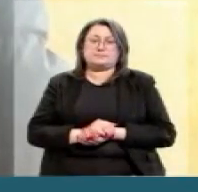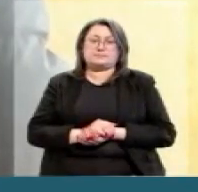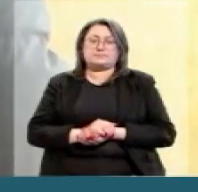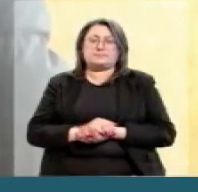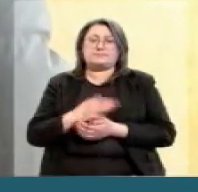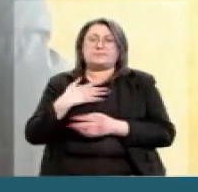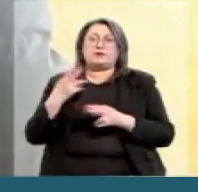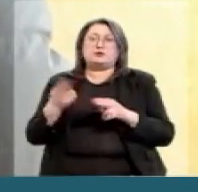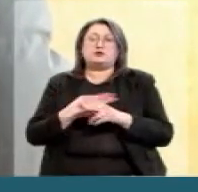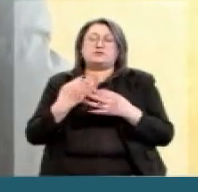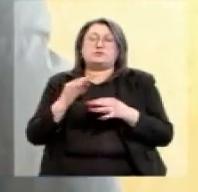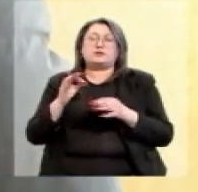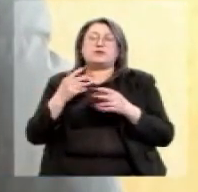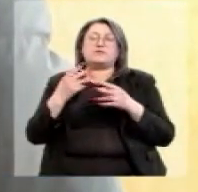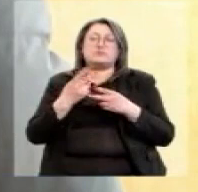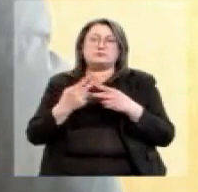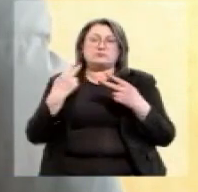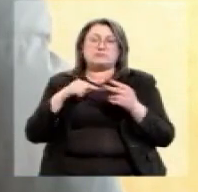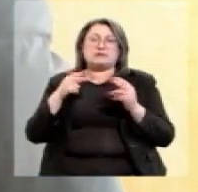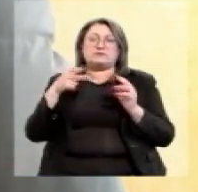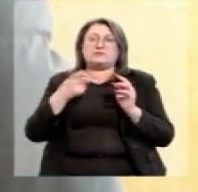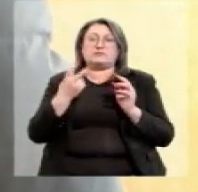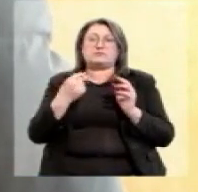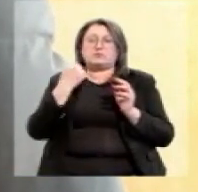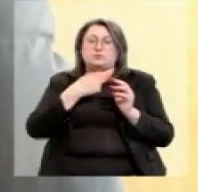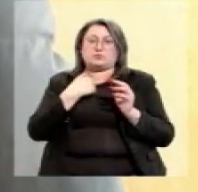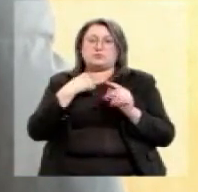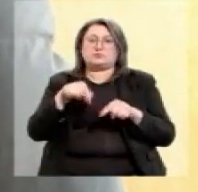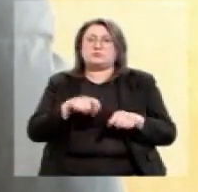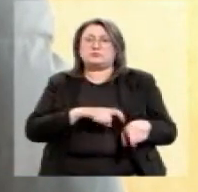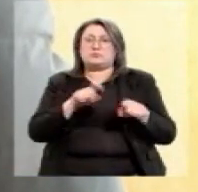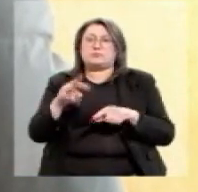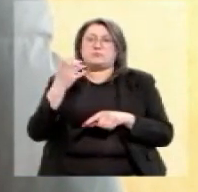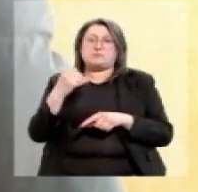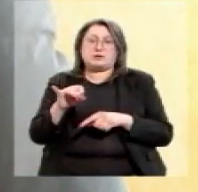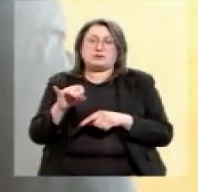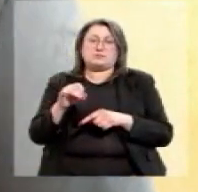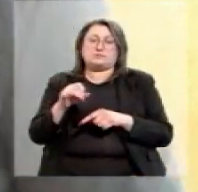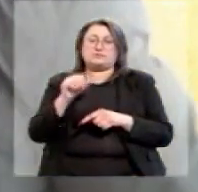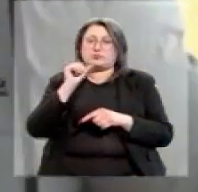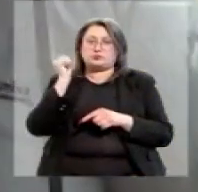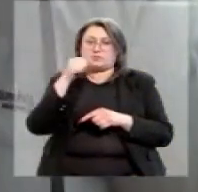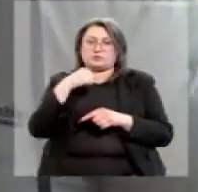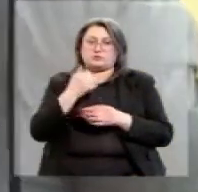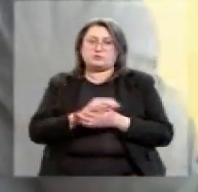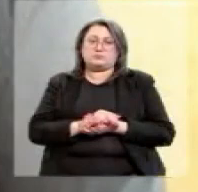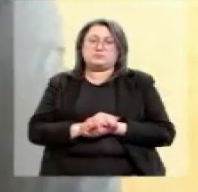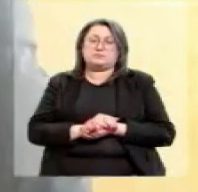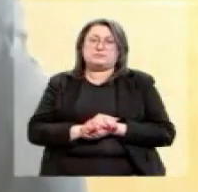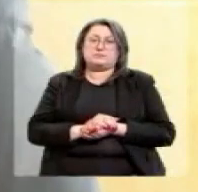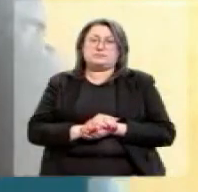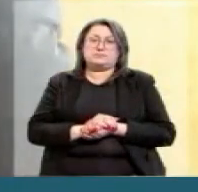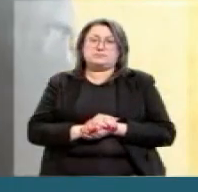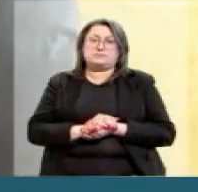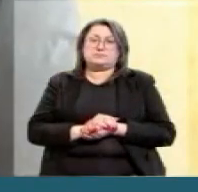2019 жылы бас бостандығымнан айырылдым. Бұл мекемеге өткен жылдың мамыр айында ауысқан болатынмын. Барлық жағдай жасалған деп толыққанды